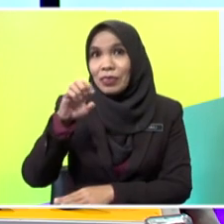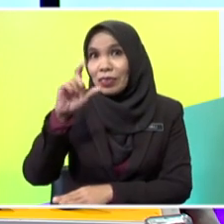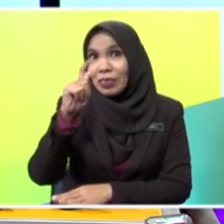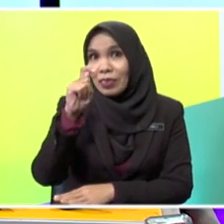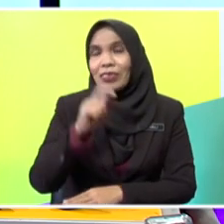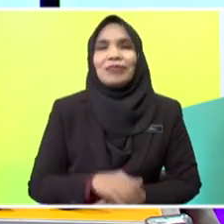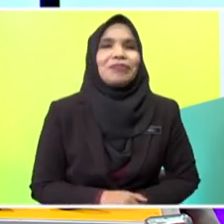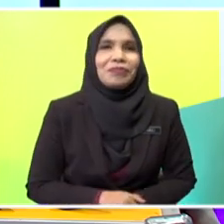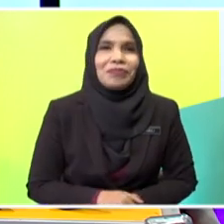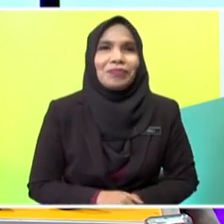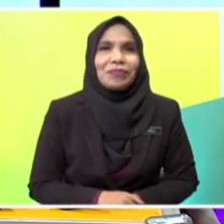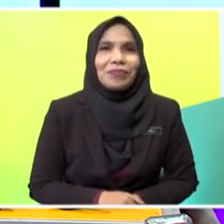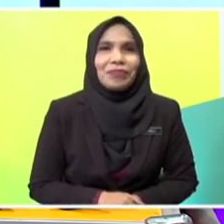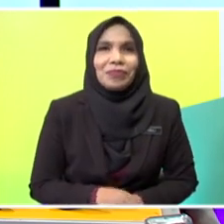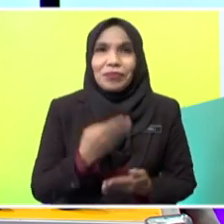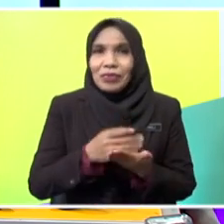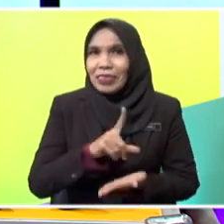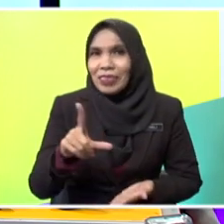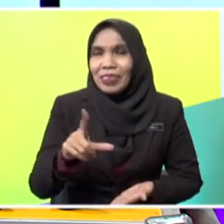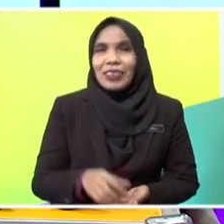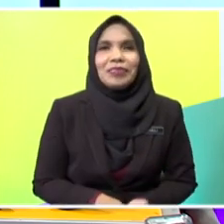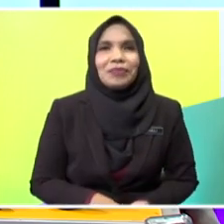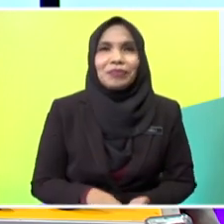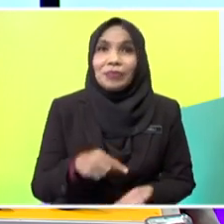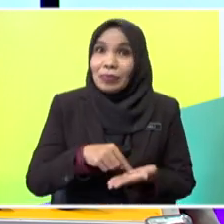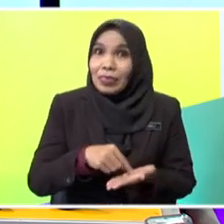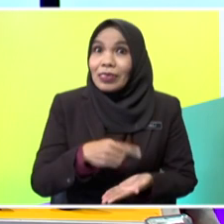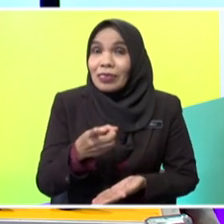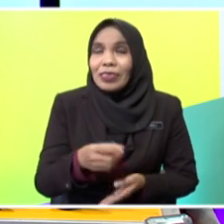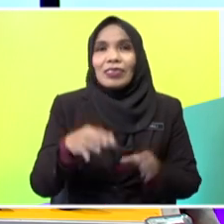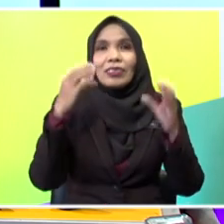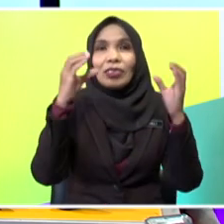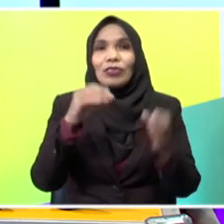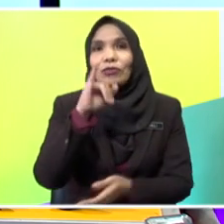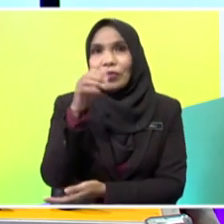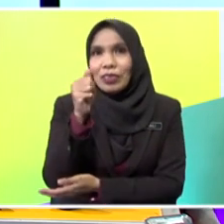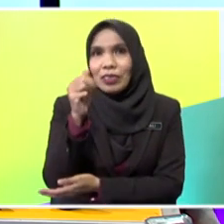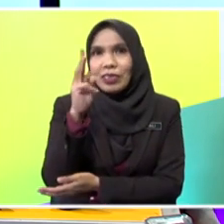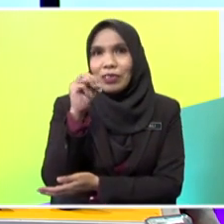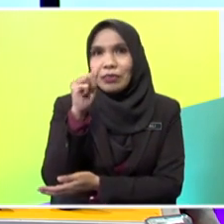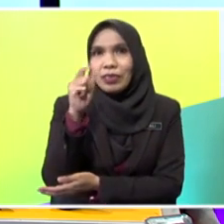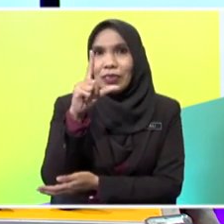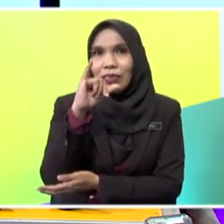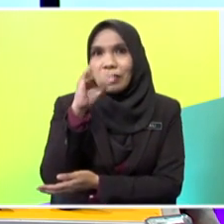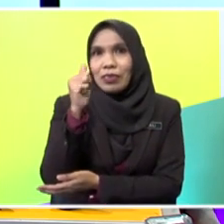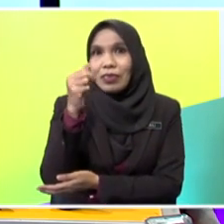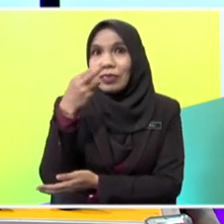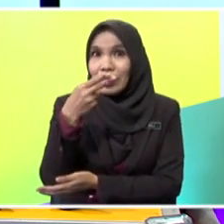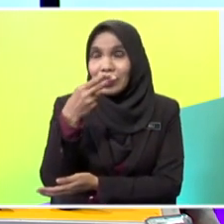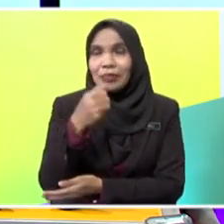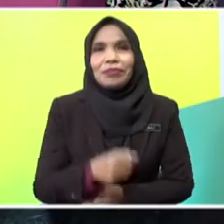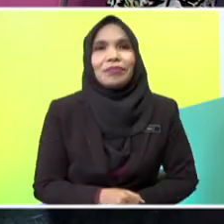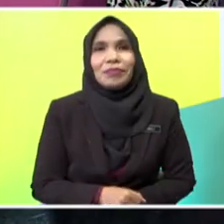kaitan dengan topik hari ini. Baiklah, ini dia saya alu-alukan kehadiran Cikgu Jamaliah Omar, Guru Pendidikan